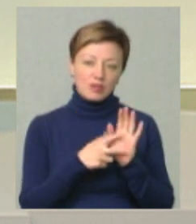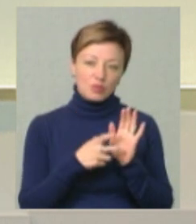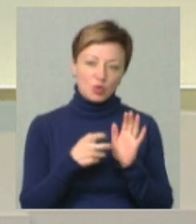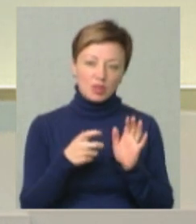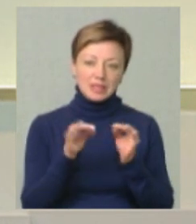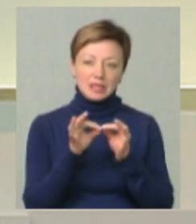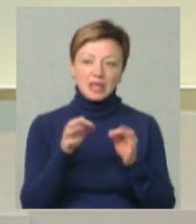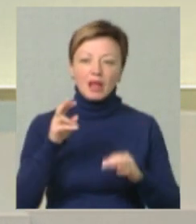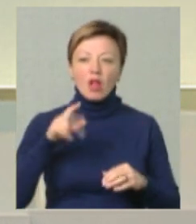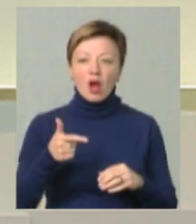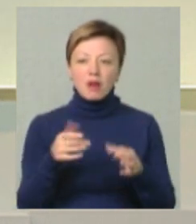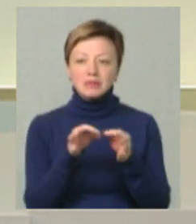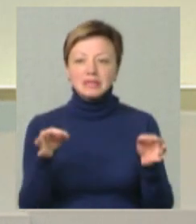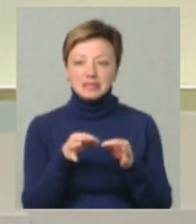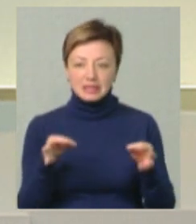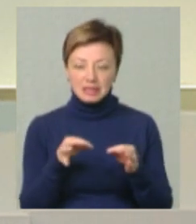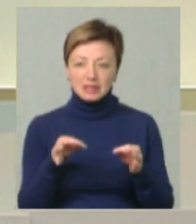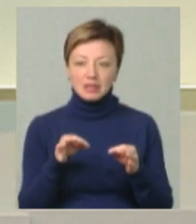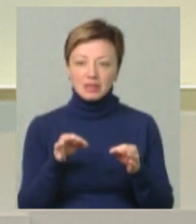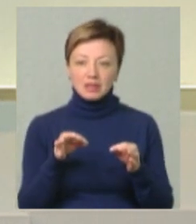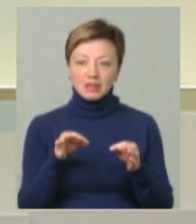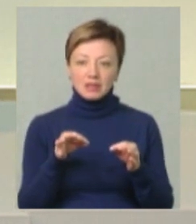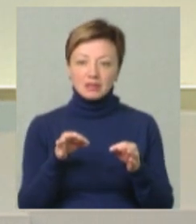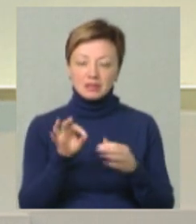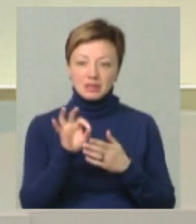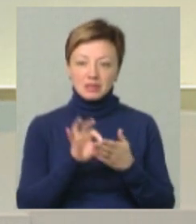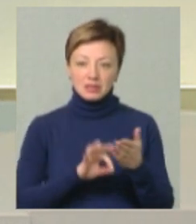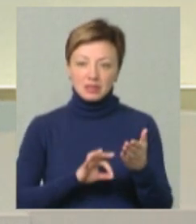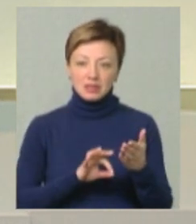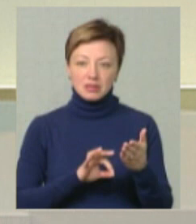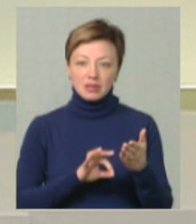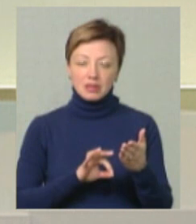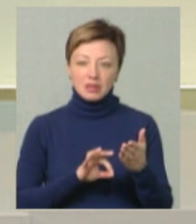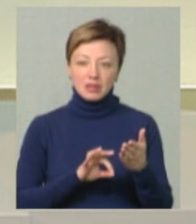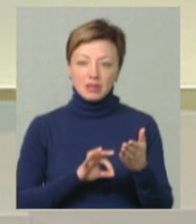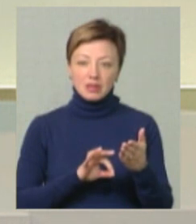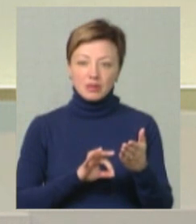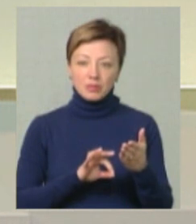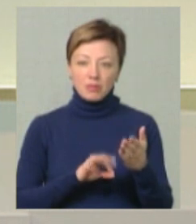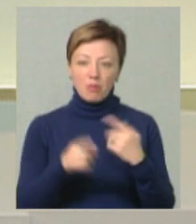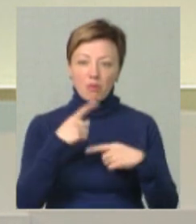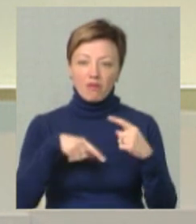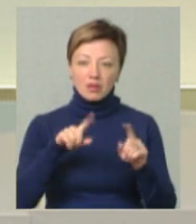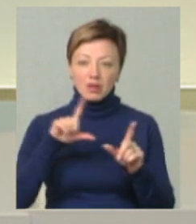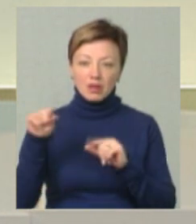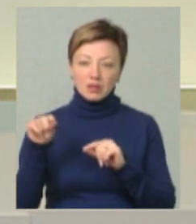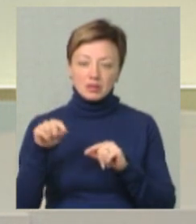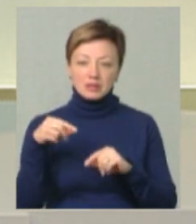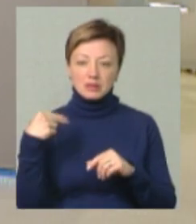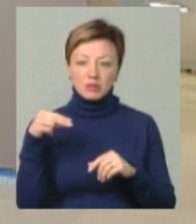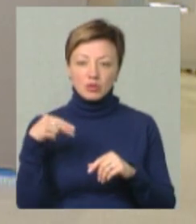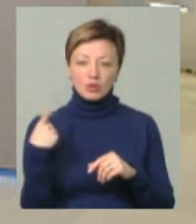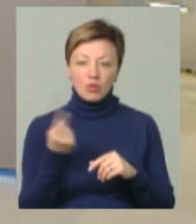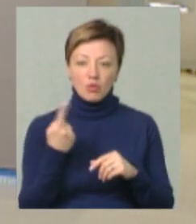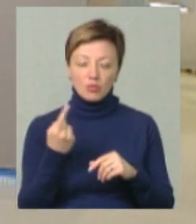сіна цим волонтерам ми загрузили, і вони от зразу фактично вони тварин вигрузили, і вони поверталися знову це в Запорізьку область,